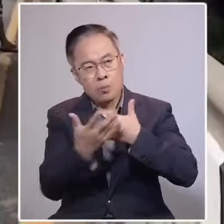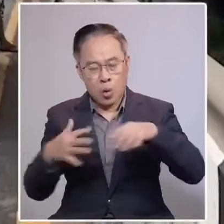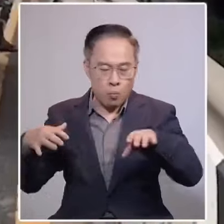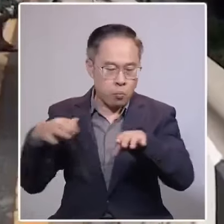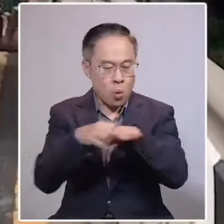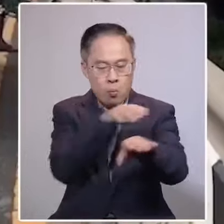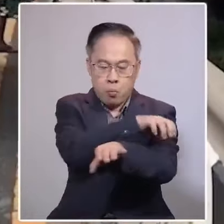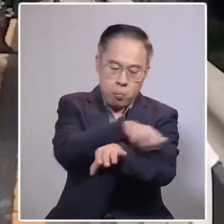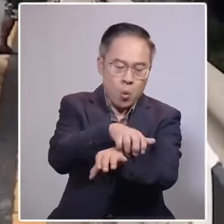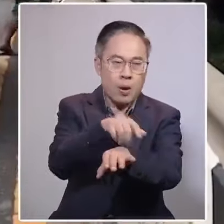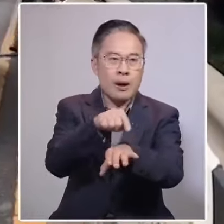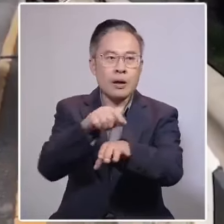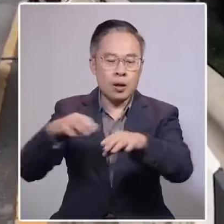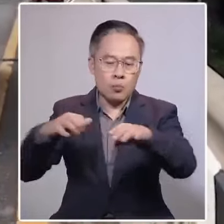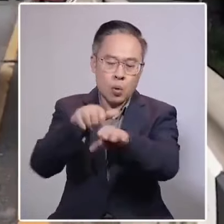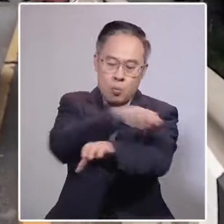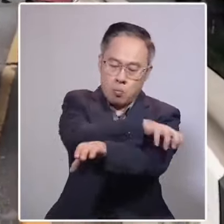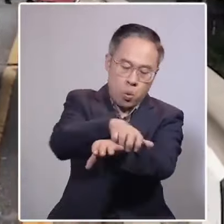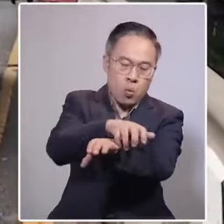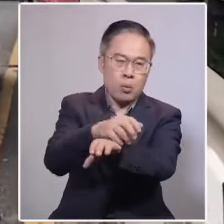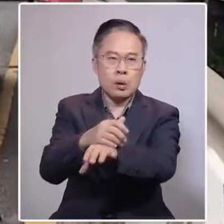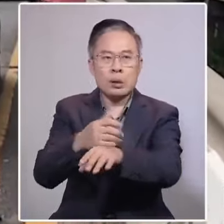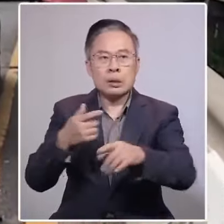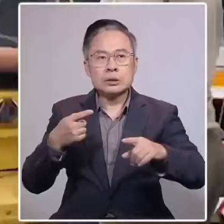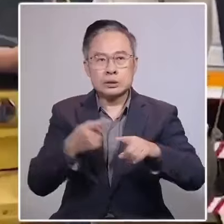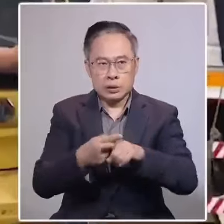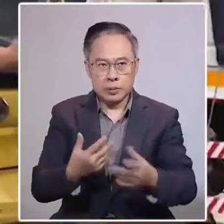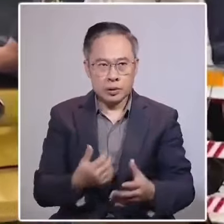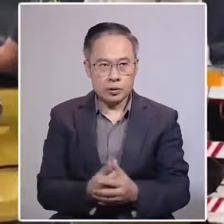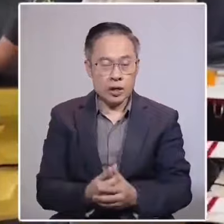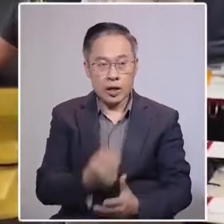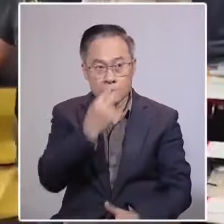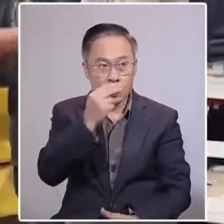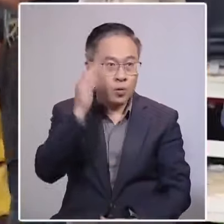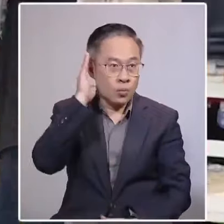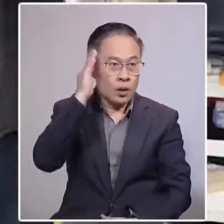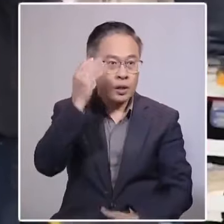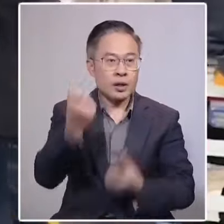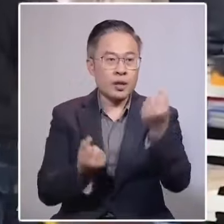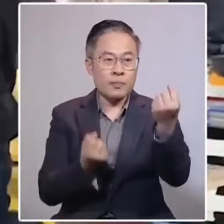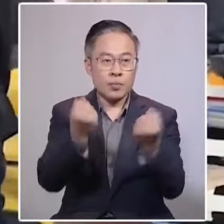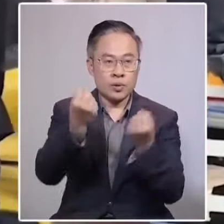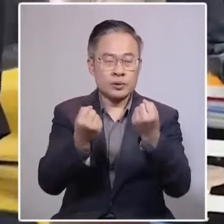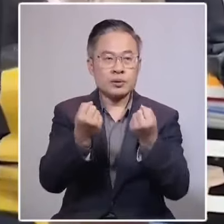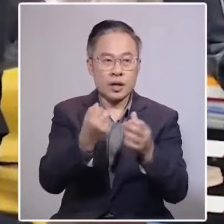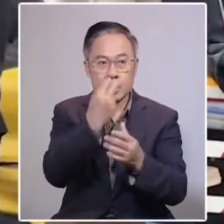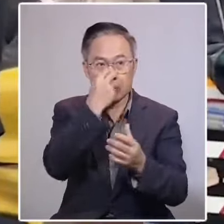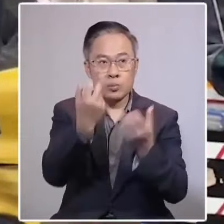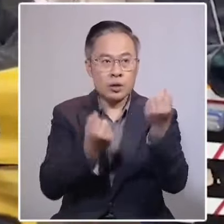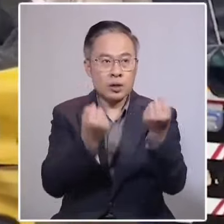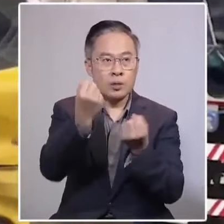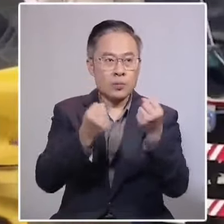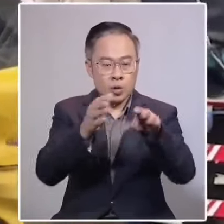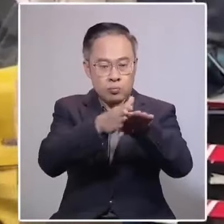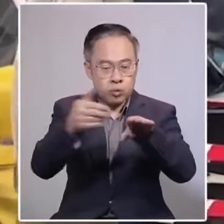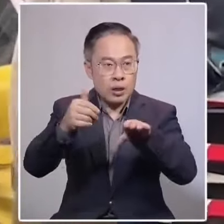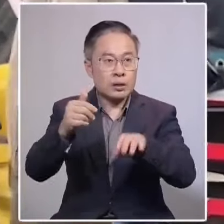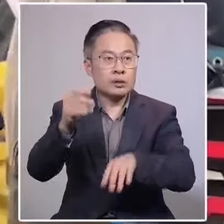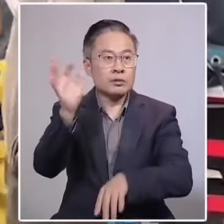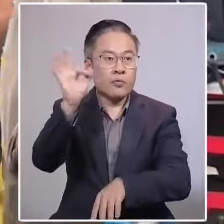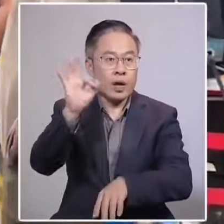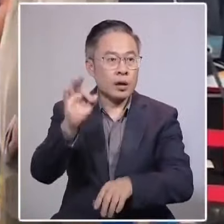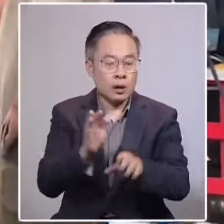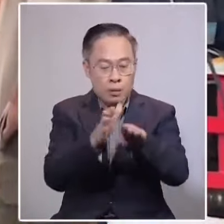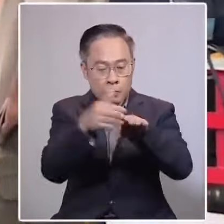บอกมีคนเจ็บ 4คนส่วนคนขับแหคนขับนี่ชื่อว่าซัพอนี่ๆมาแล้วมาแล้วโอ้ประตูไม่เปิดไง